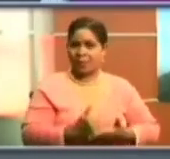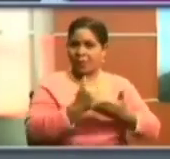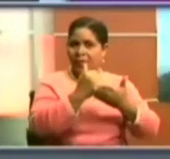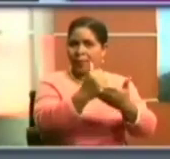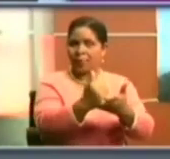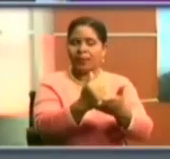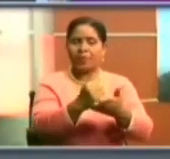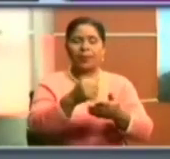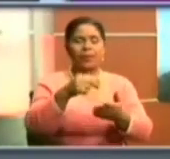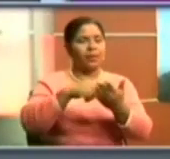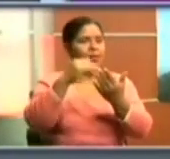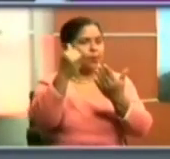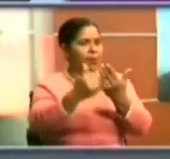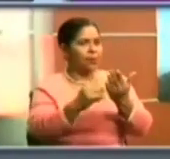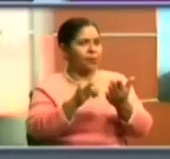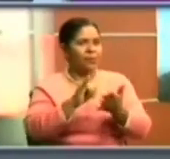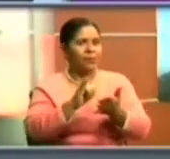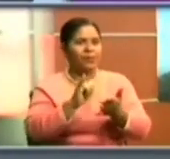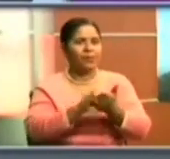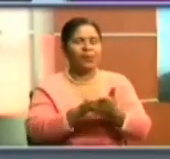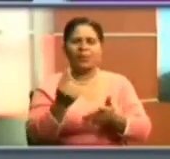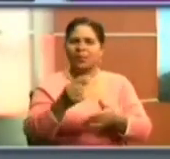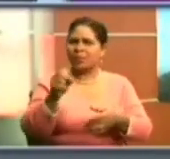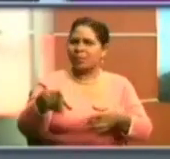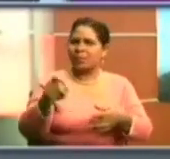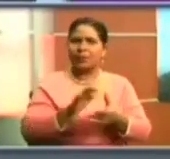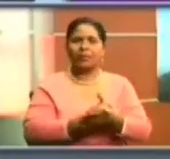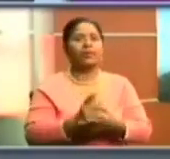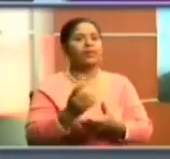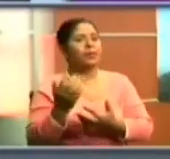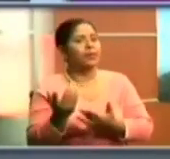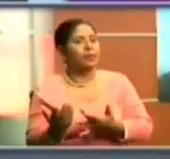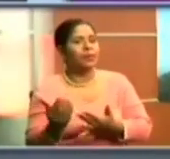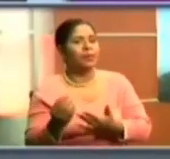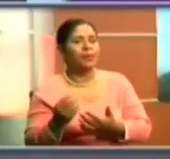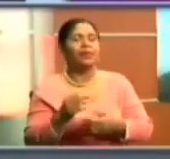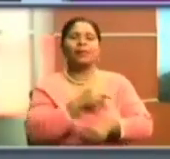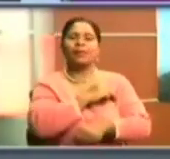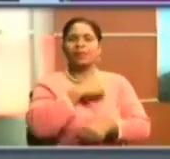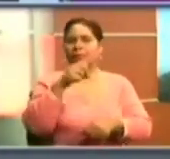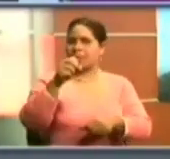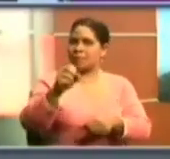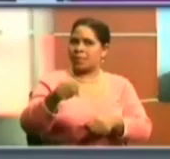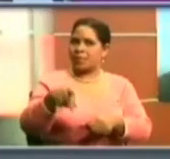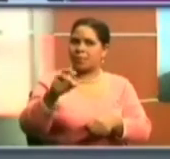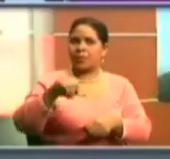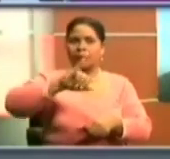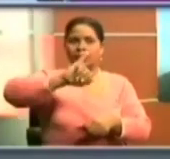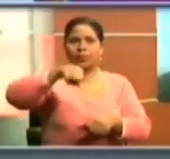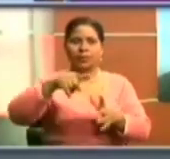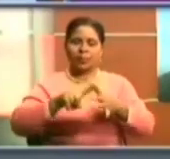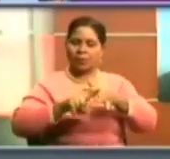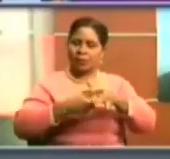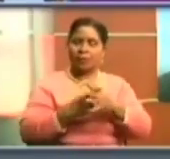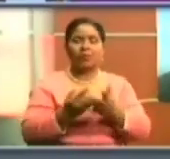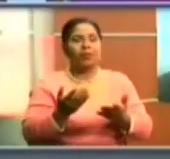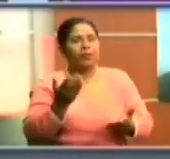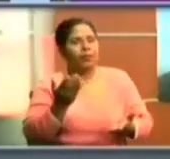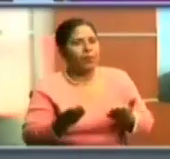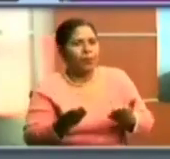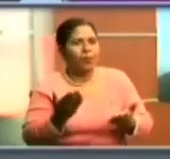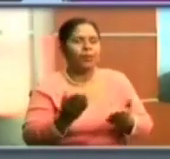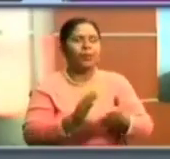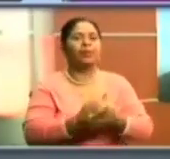ça ou bien c'est uniquement un projet mairie Port-au-Prince? Bon, en attendant c'est mairie Port-au-Prince. Bon, on est à 6 jours c'est jeudi à commencer. Peut-être nous